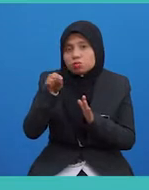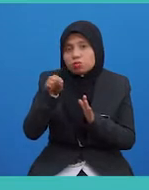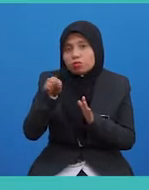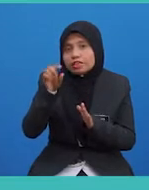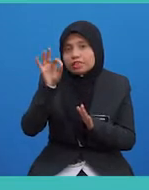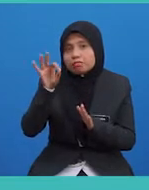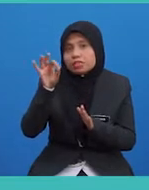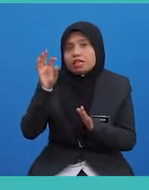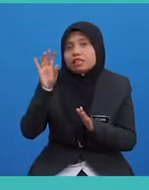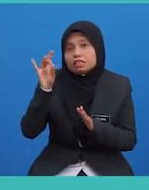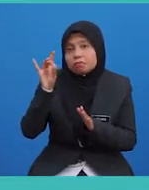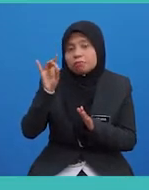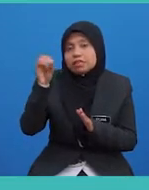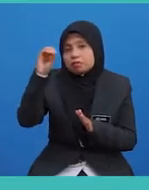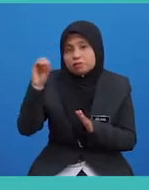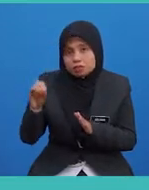1.98%?